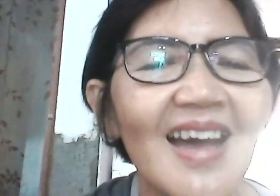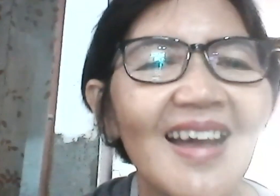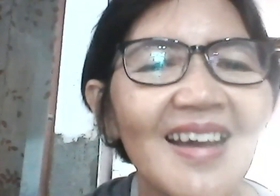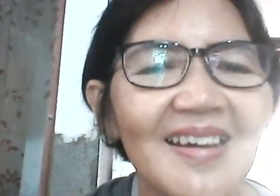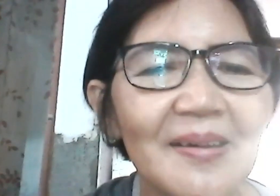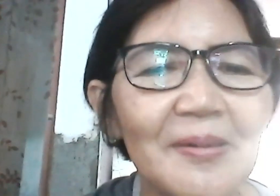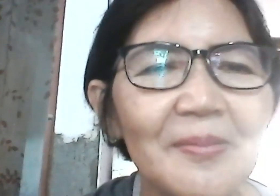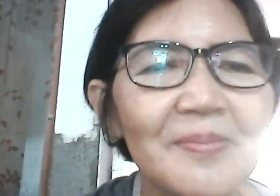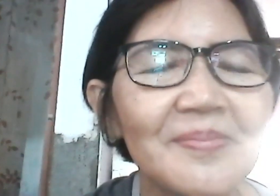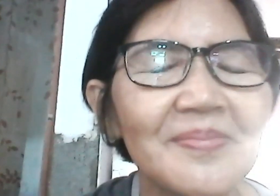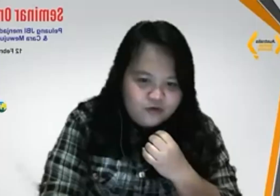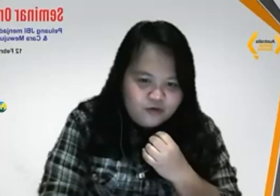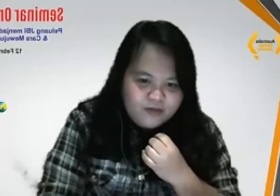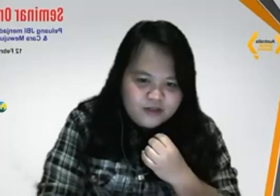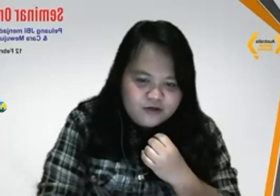Surakarta